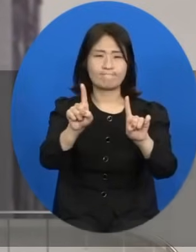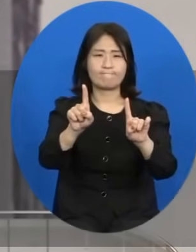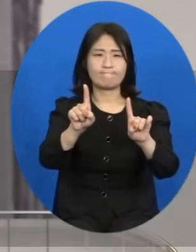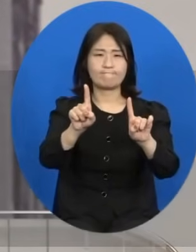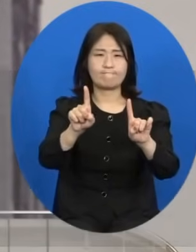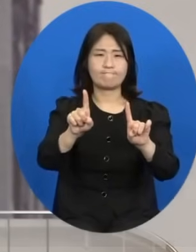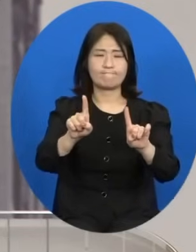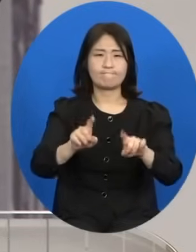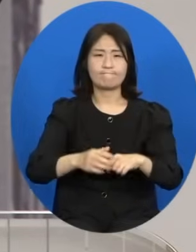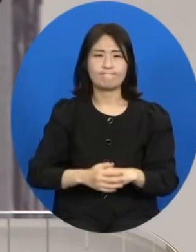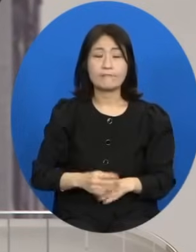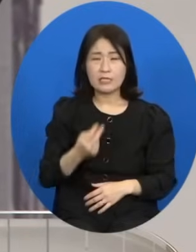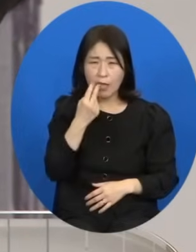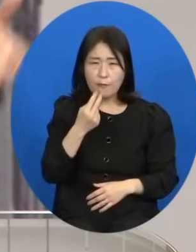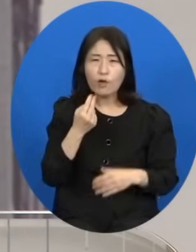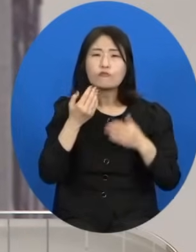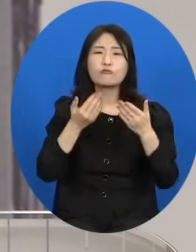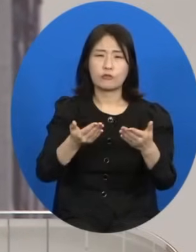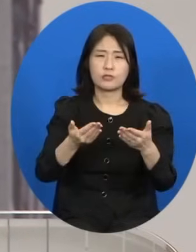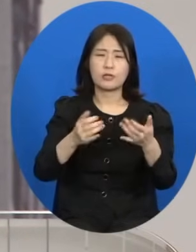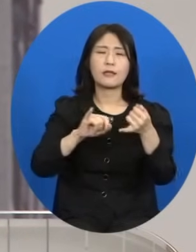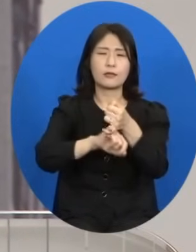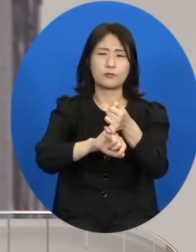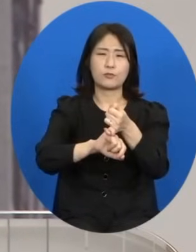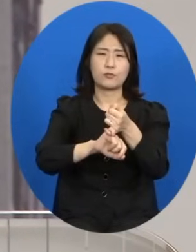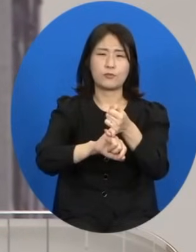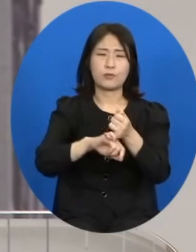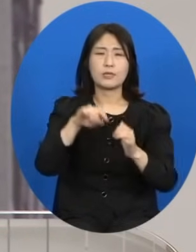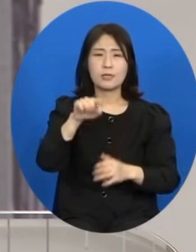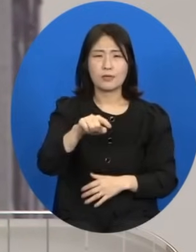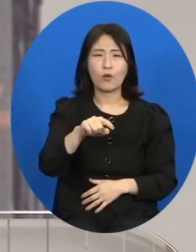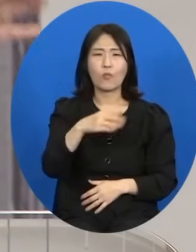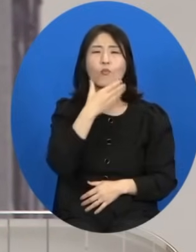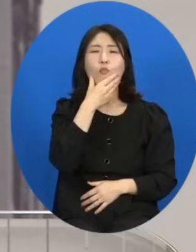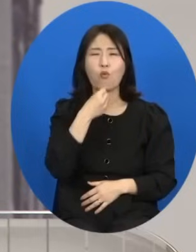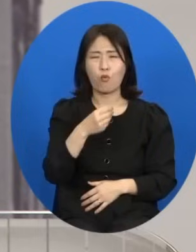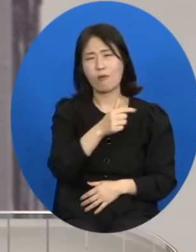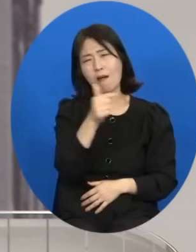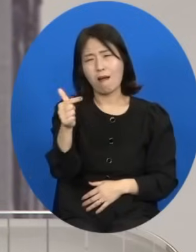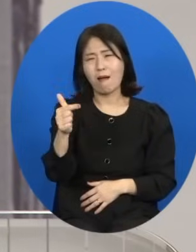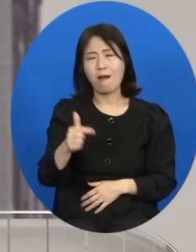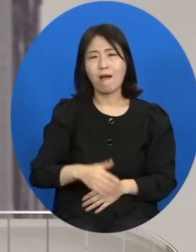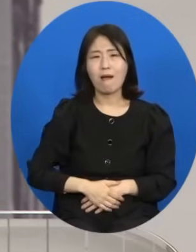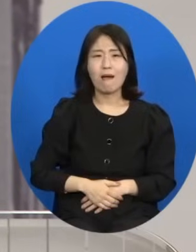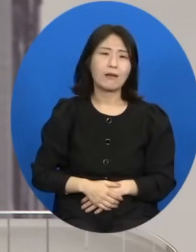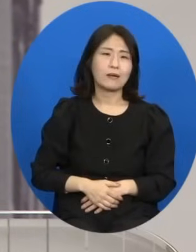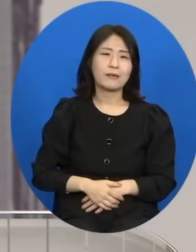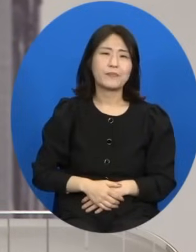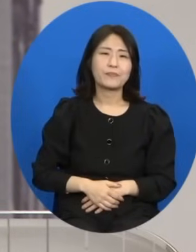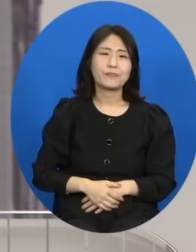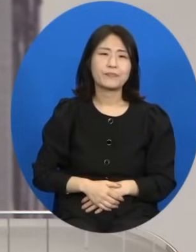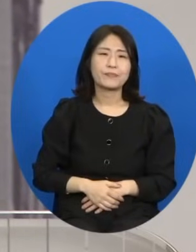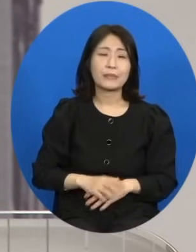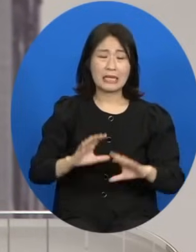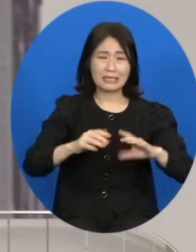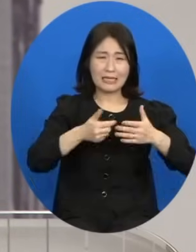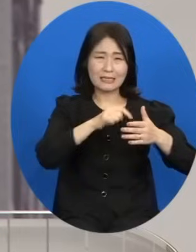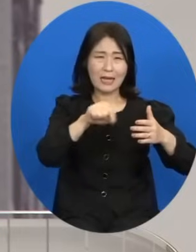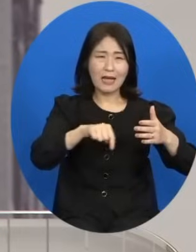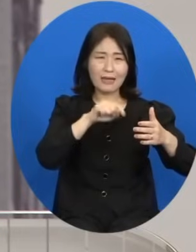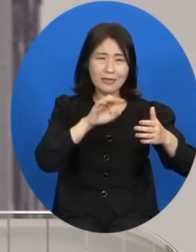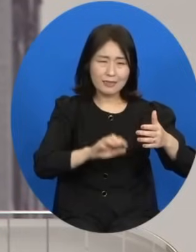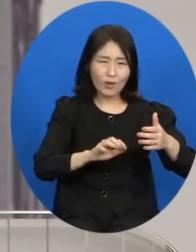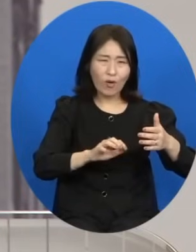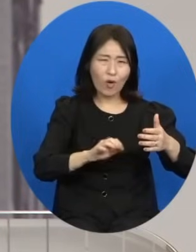거예요 여러분 이것이 얼마나 큰 복인 줄 아십니까 아 나는 뭐이 땅에서 부 영화를 좀 주실 줄 알았는데 그게 아니라서